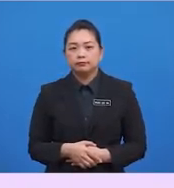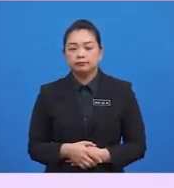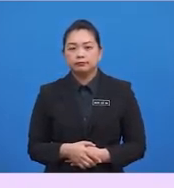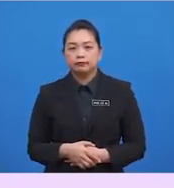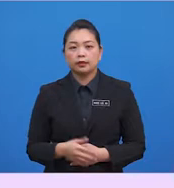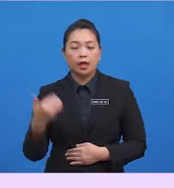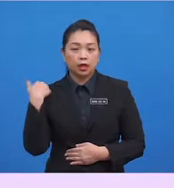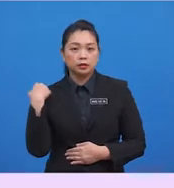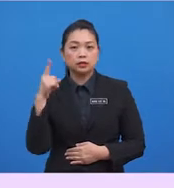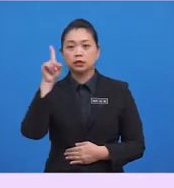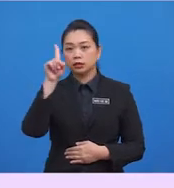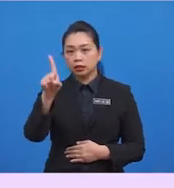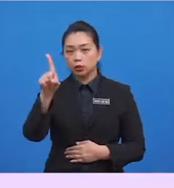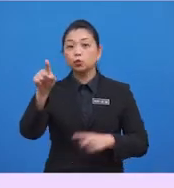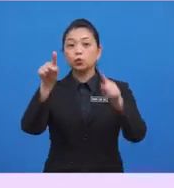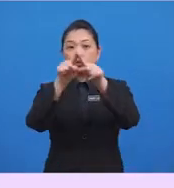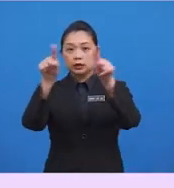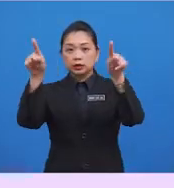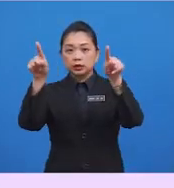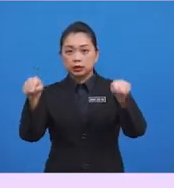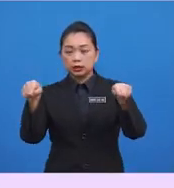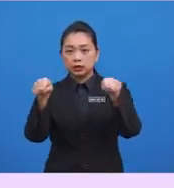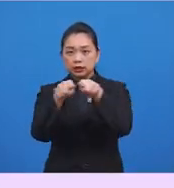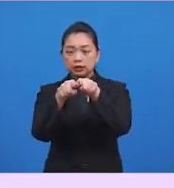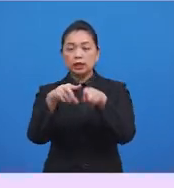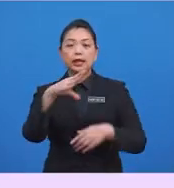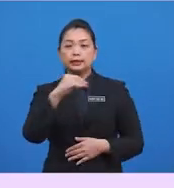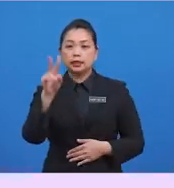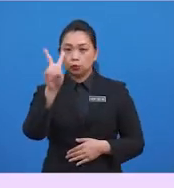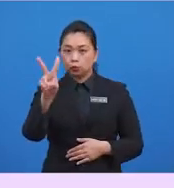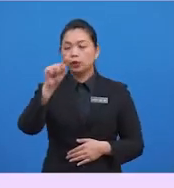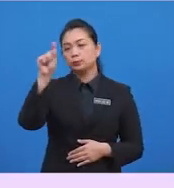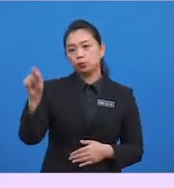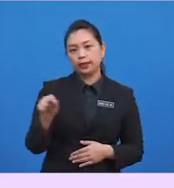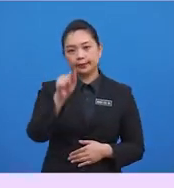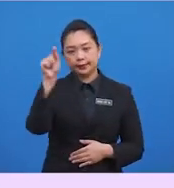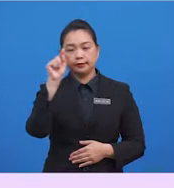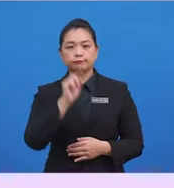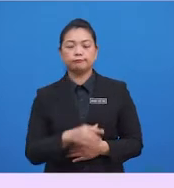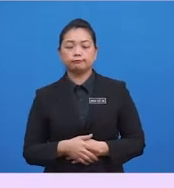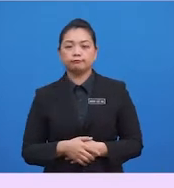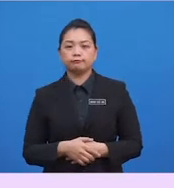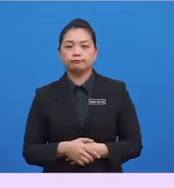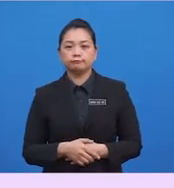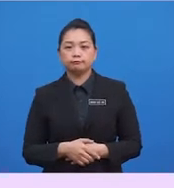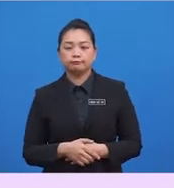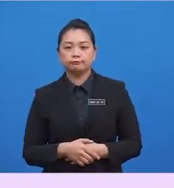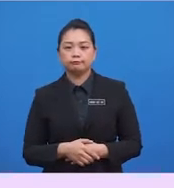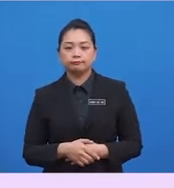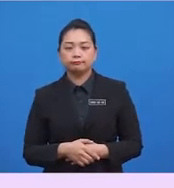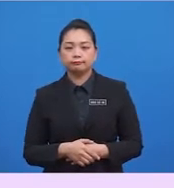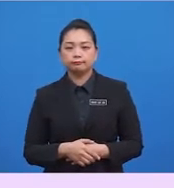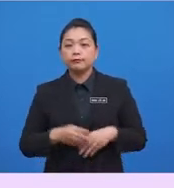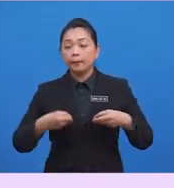ini, terdapat 1 segi 4 tepat dan juga 2 bulatan. Ha,